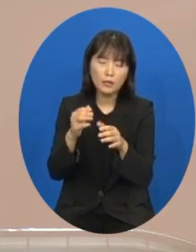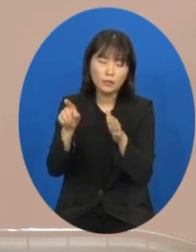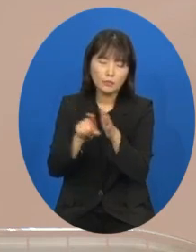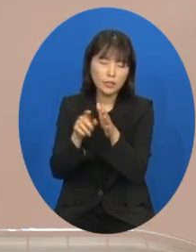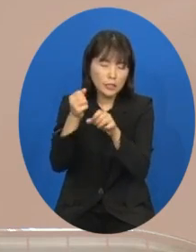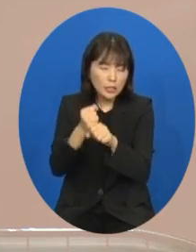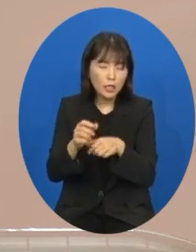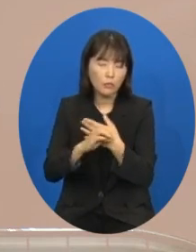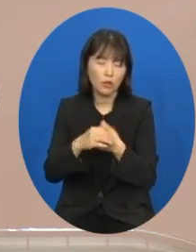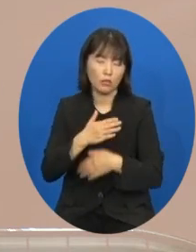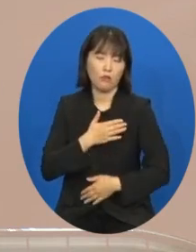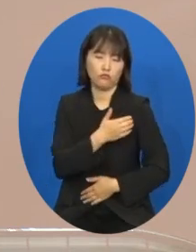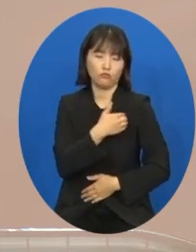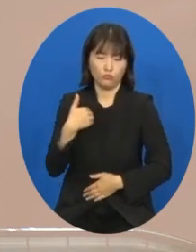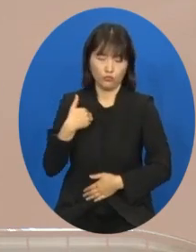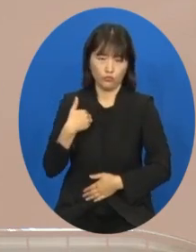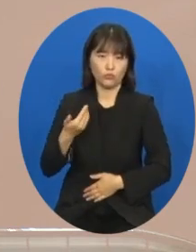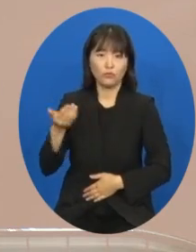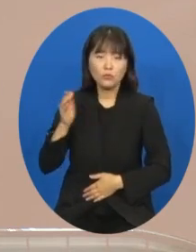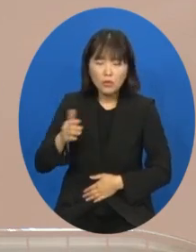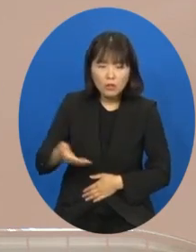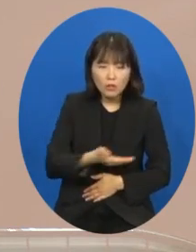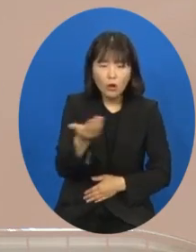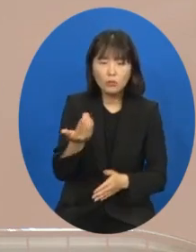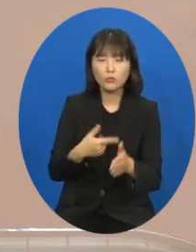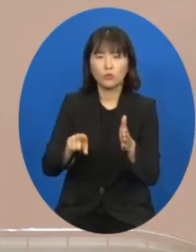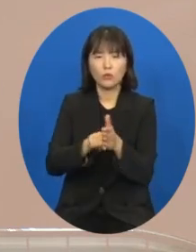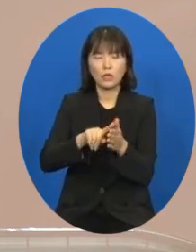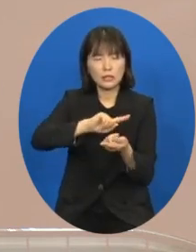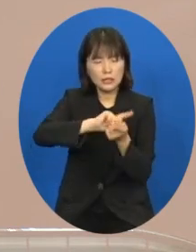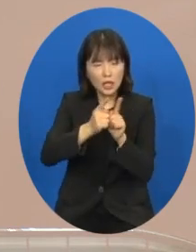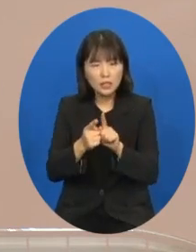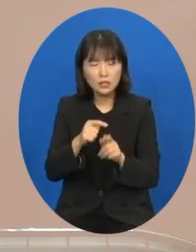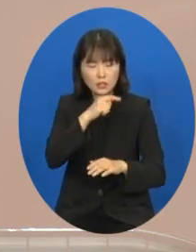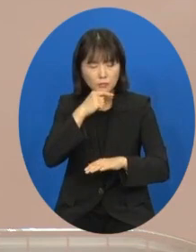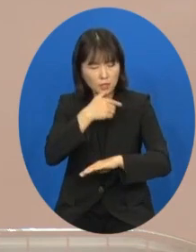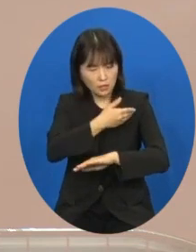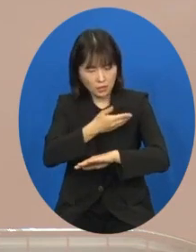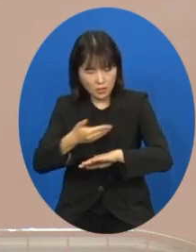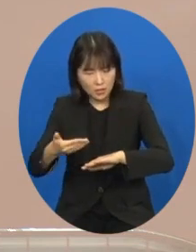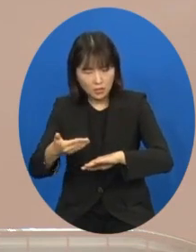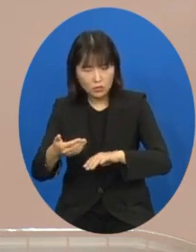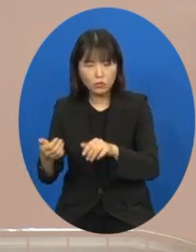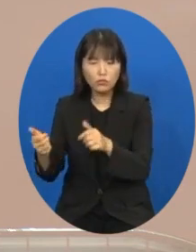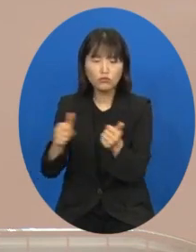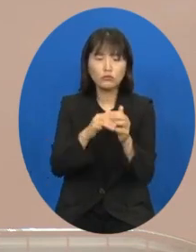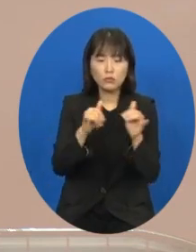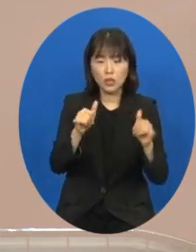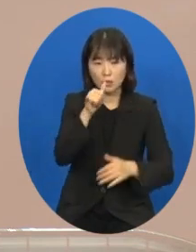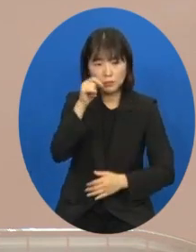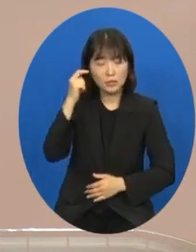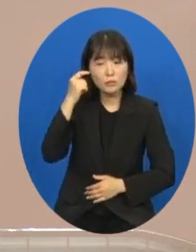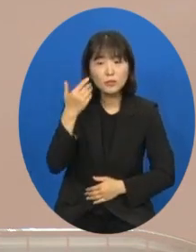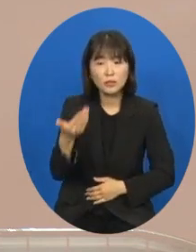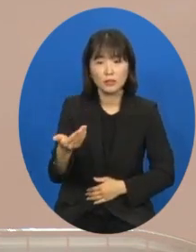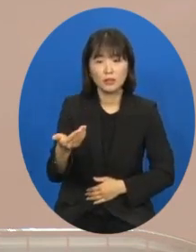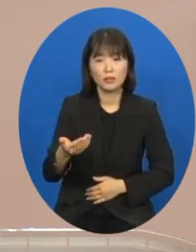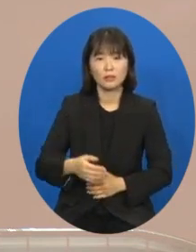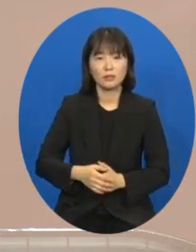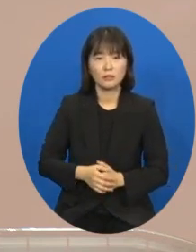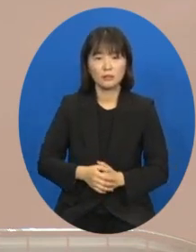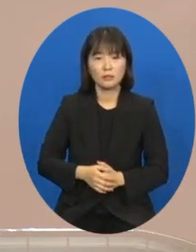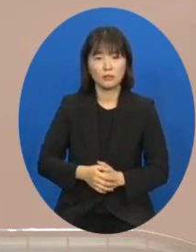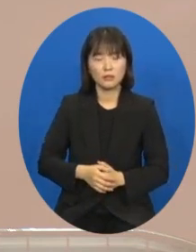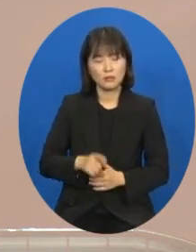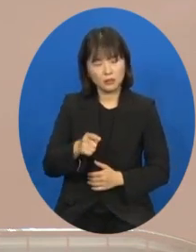그런데 여러분을 위해서 대신 피 흘려 죽는 사람이 있습니까? 그럴 수